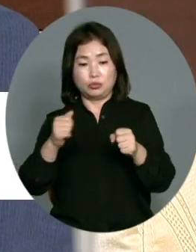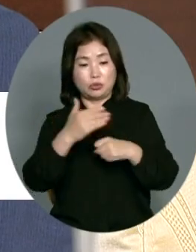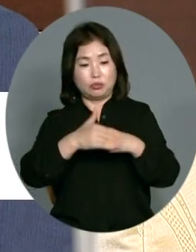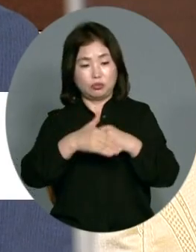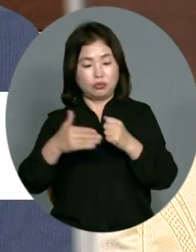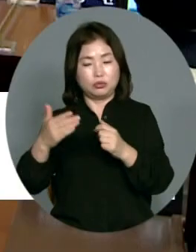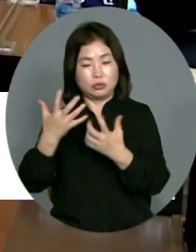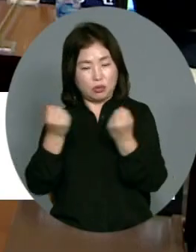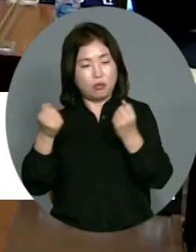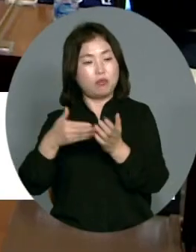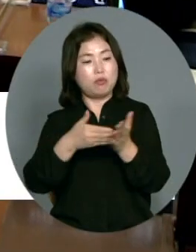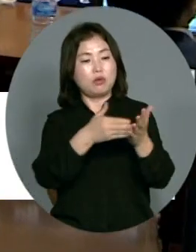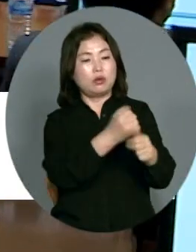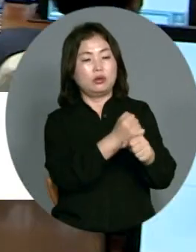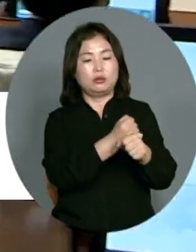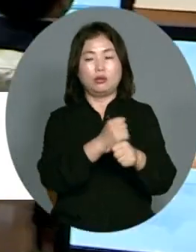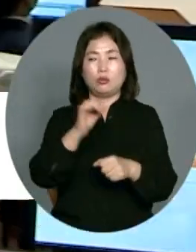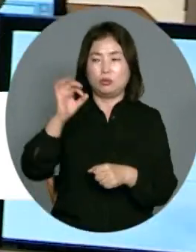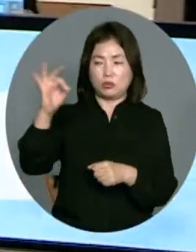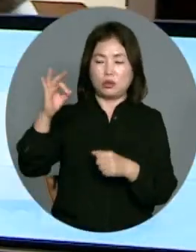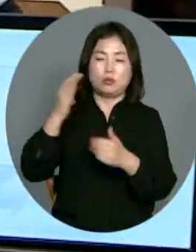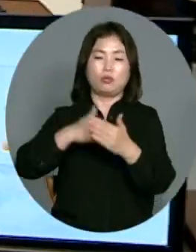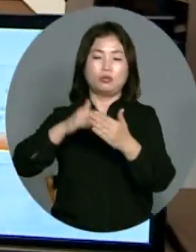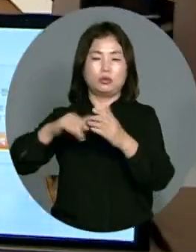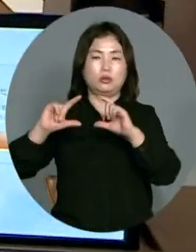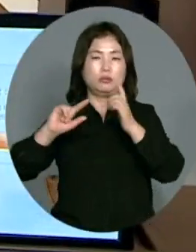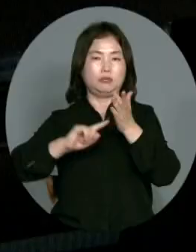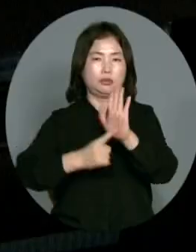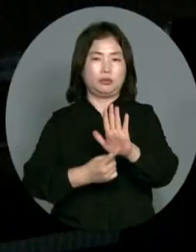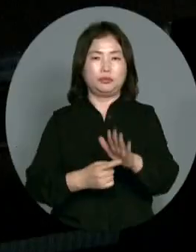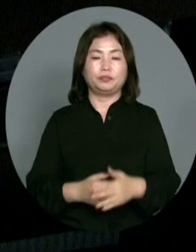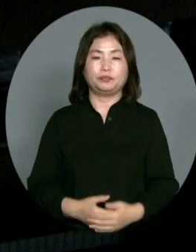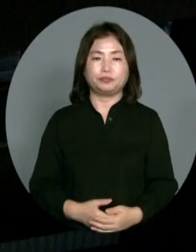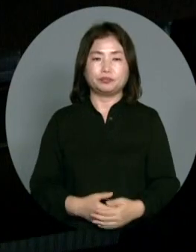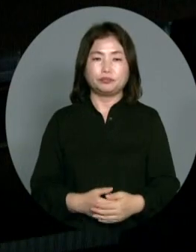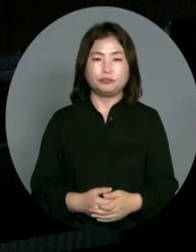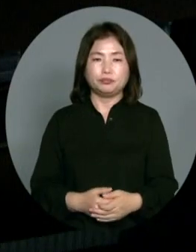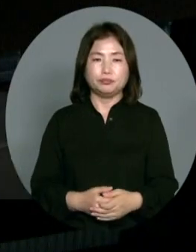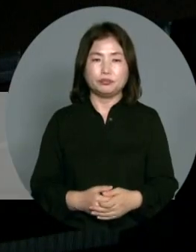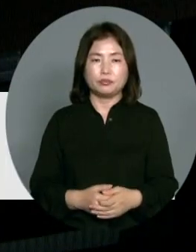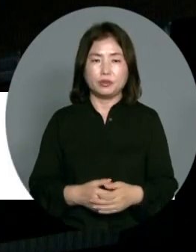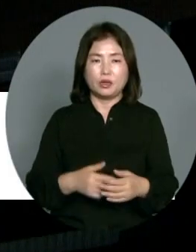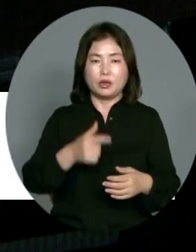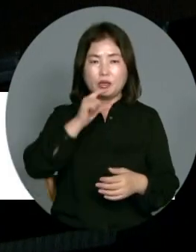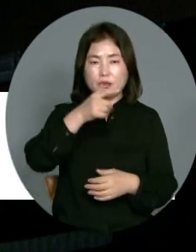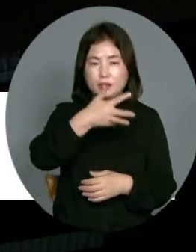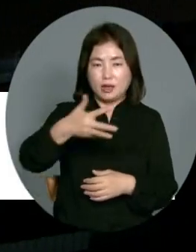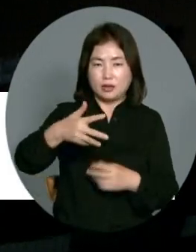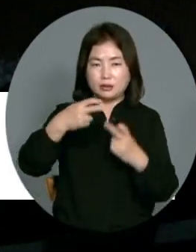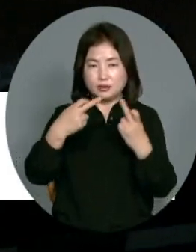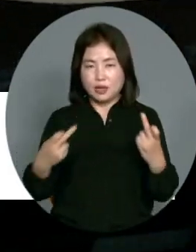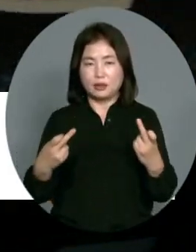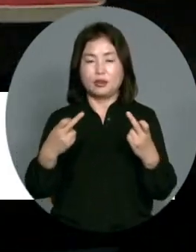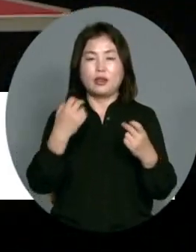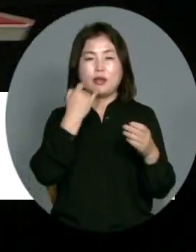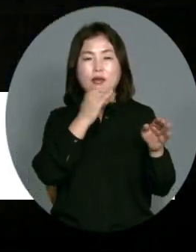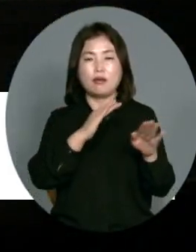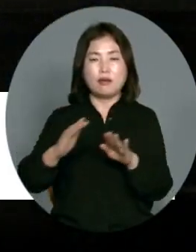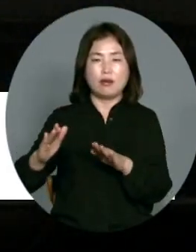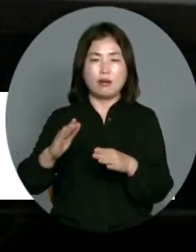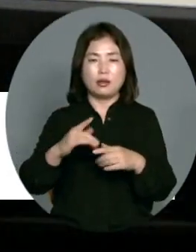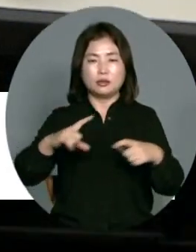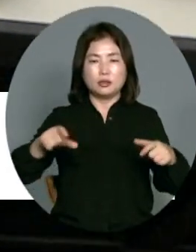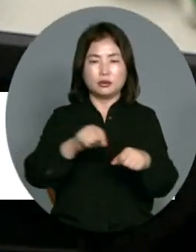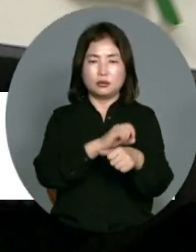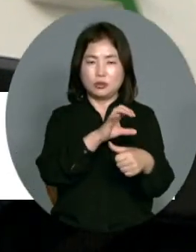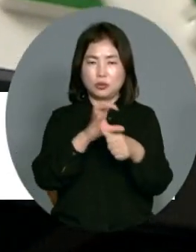사실상 연구원 분리를 공식화 했습니다 강산 해를 지역적 특성을 살리는 새로운 산업 전화